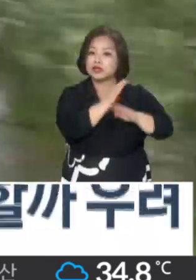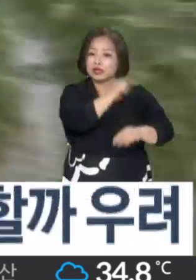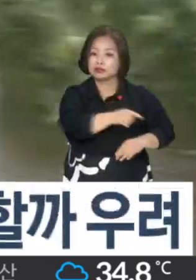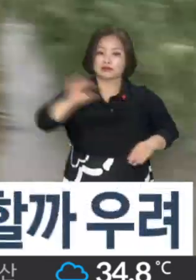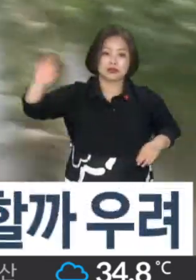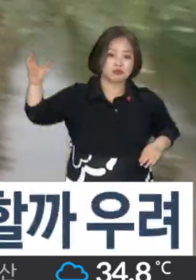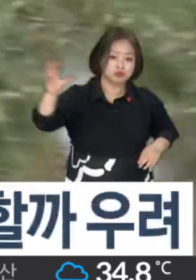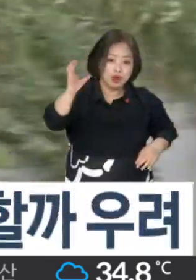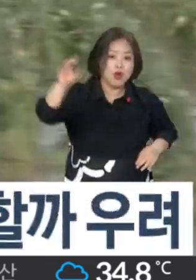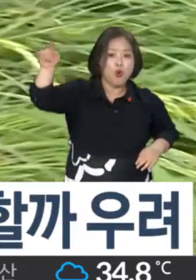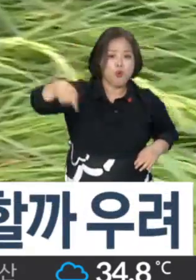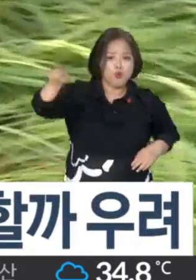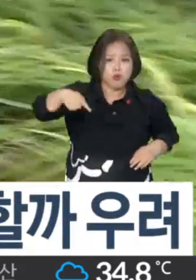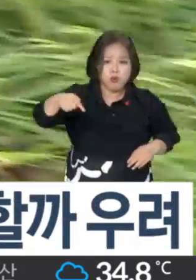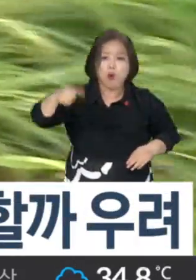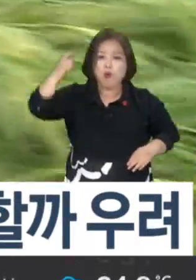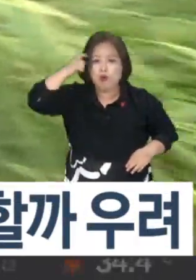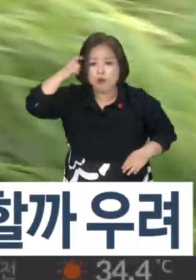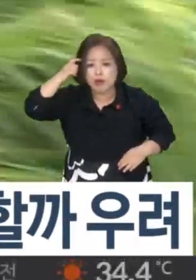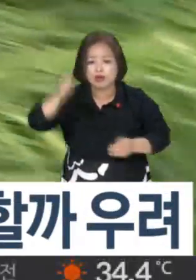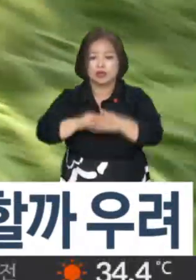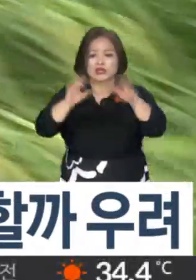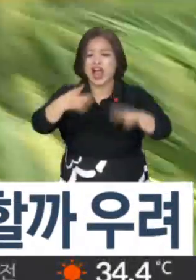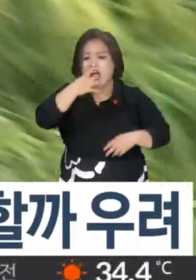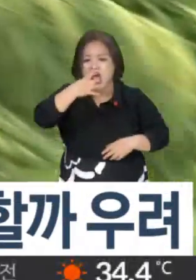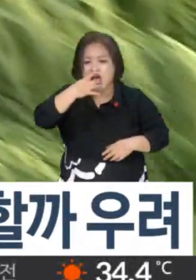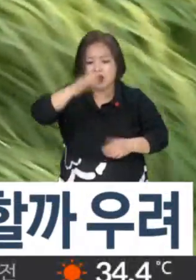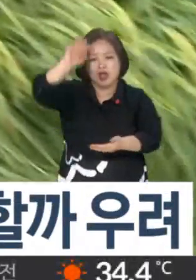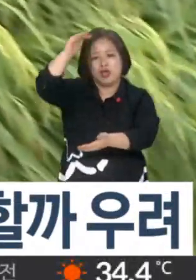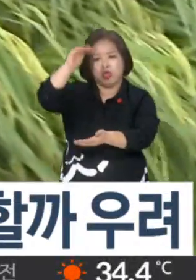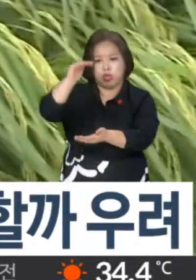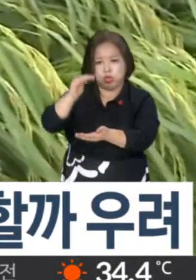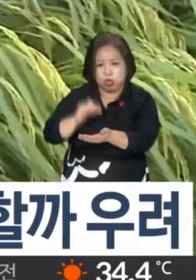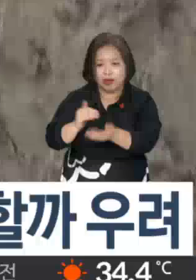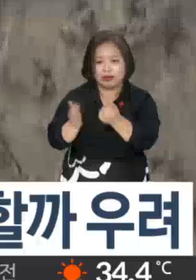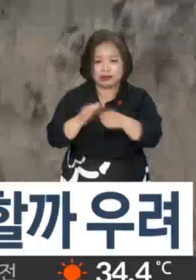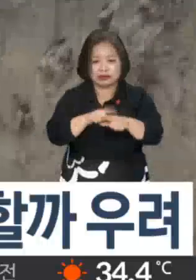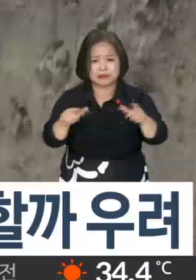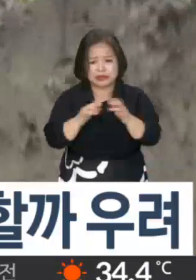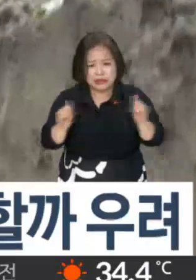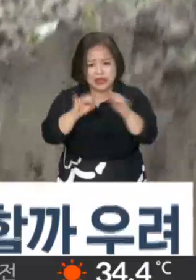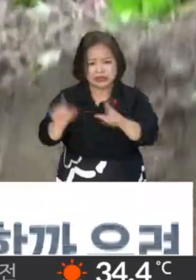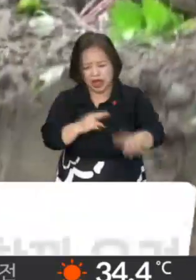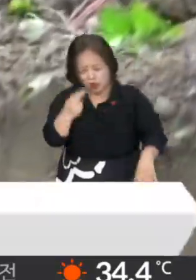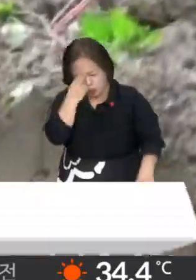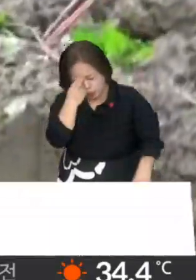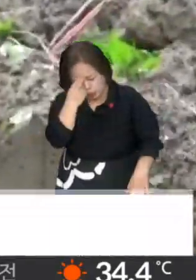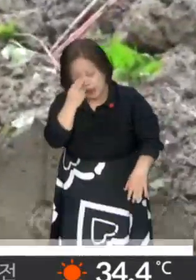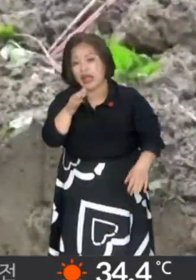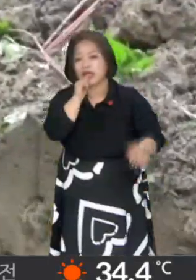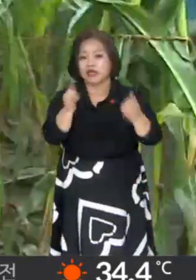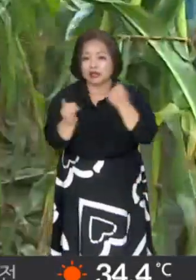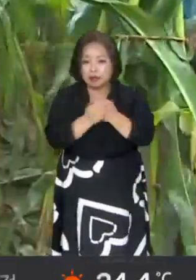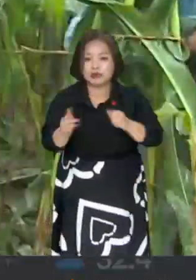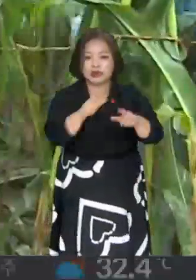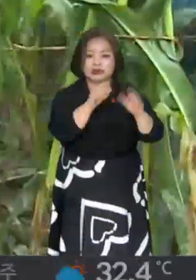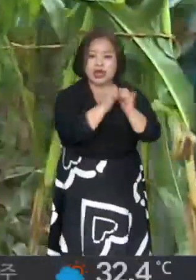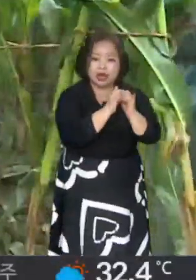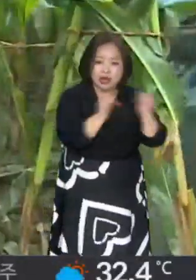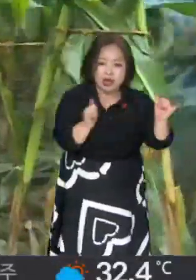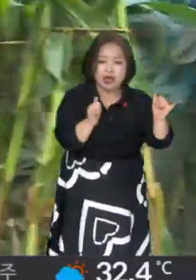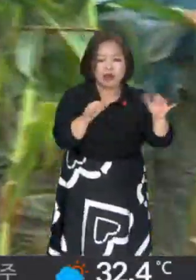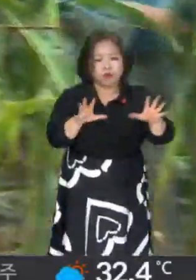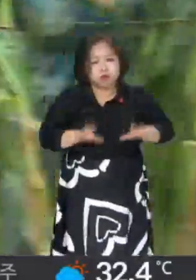북상에 긴장하는 이유는 가뜩이나 심각한 식량난 등으로 대다수 수민이 생활고에 시달리는 상황에서 익명이나